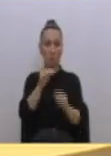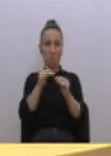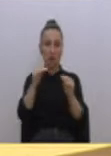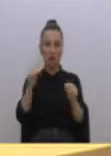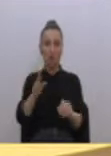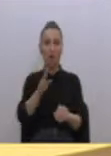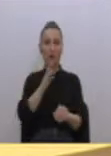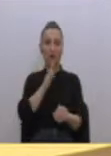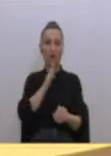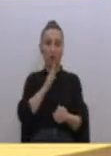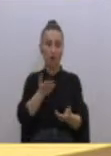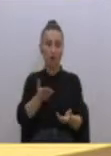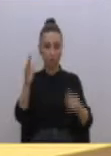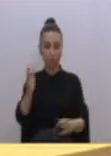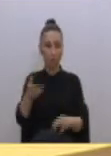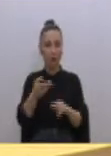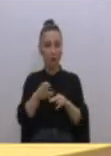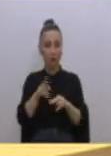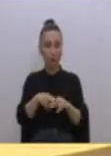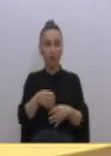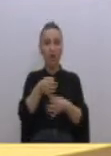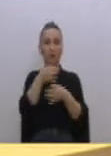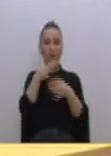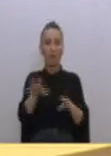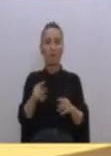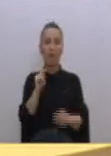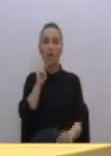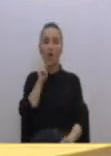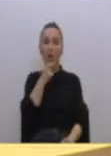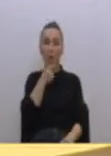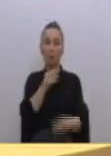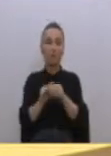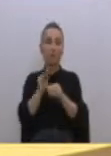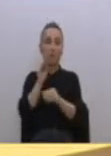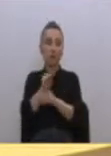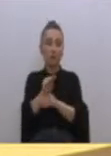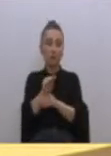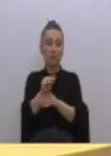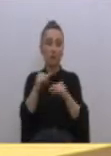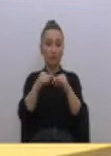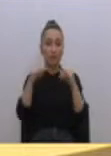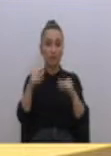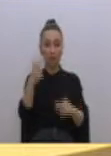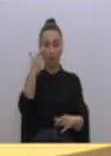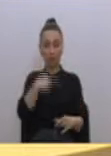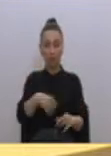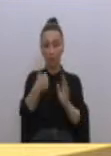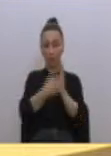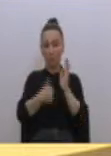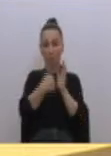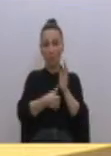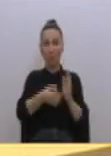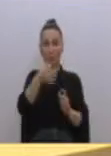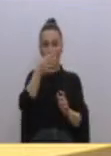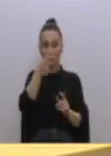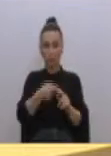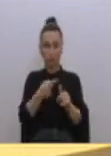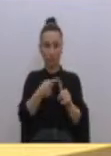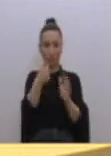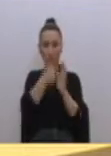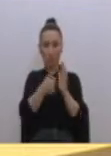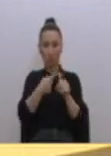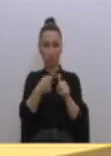და დამომბილ ნებისმიერი ეკონომიკის ზდით, ასე ვთქვათ, თავის მოწონება. ეს ერთი ფიქტიურია ეს